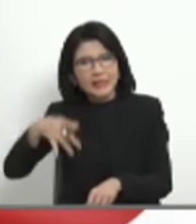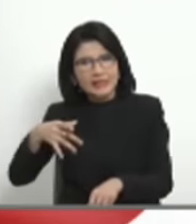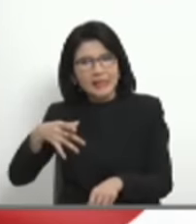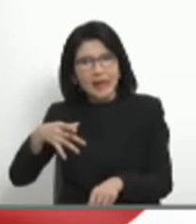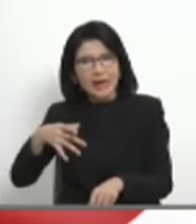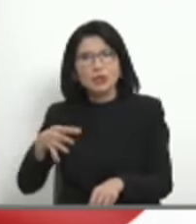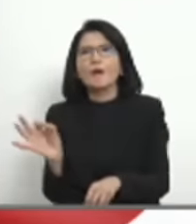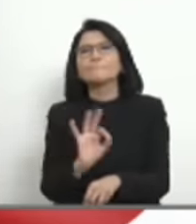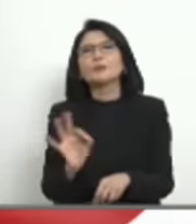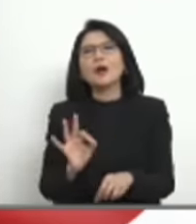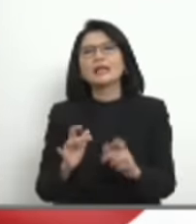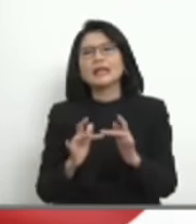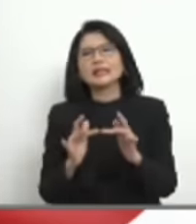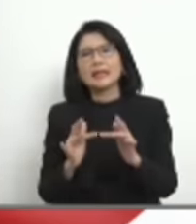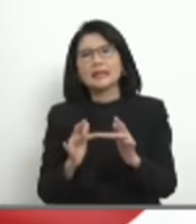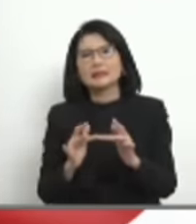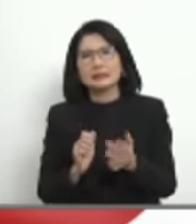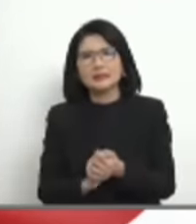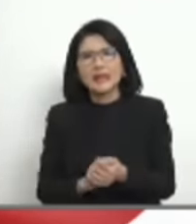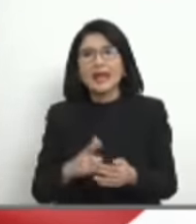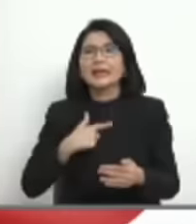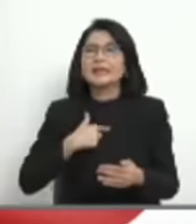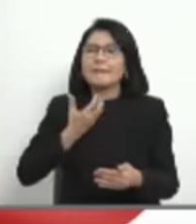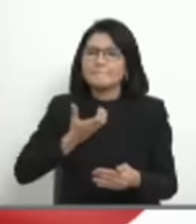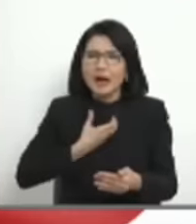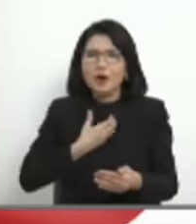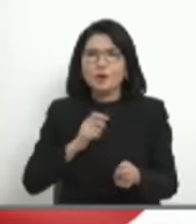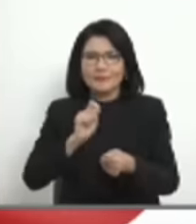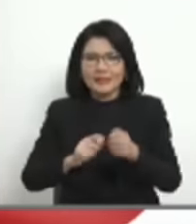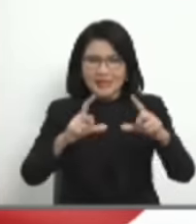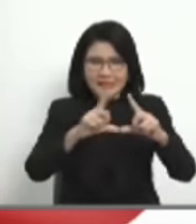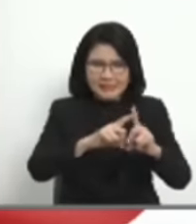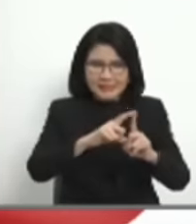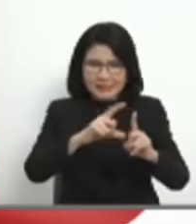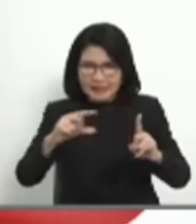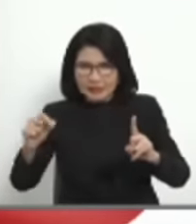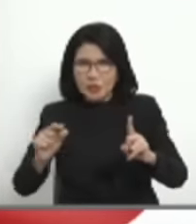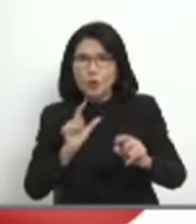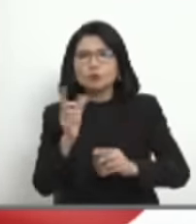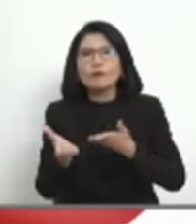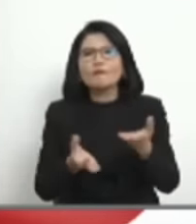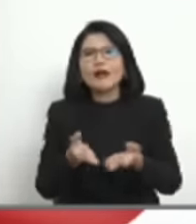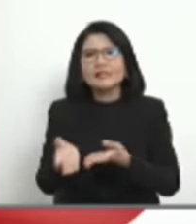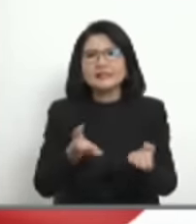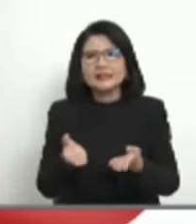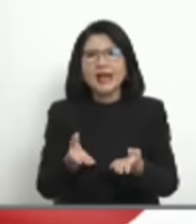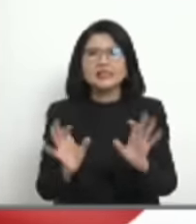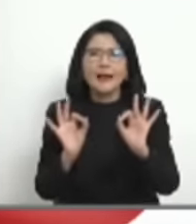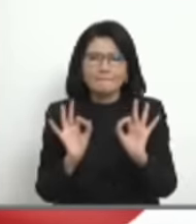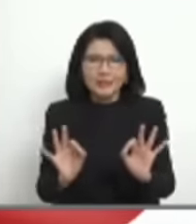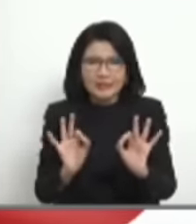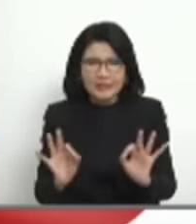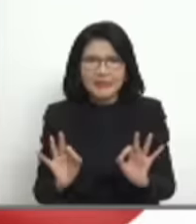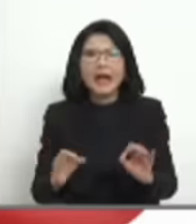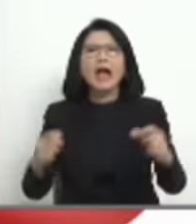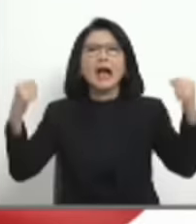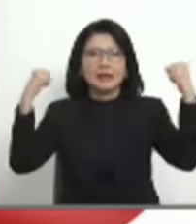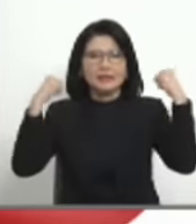Spot Padahal kita ingin mendigitalisasi banyak hal untuk memberikan fasilitas ya pendidikan ya